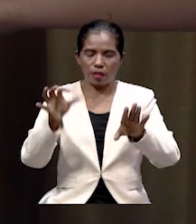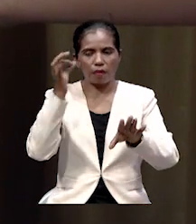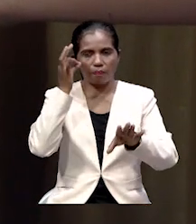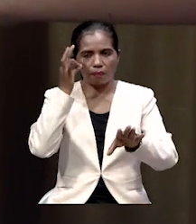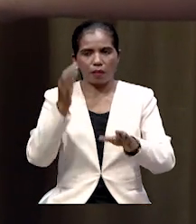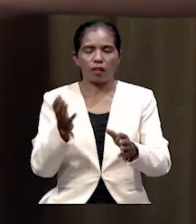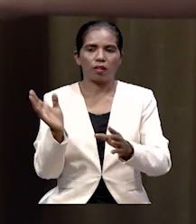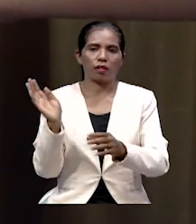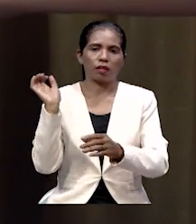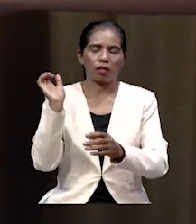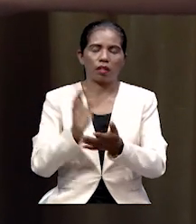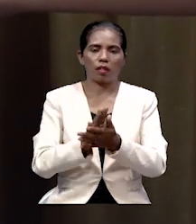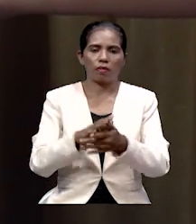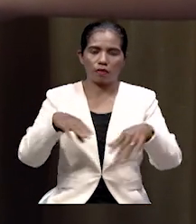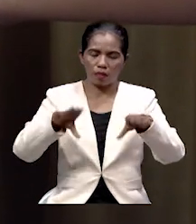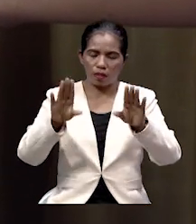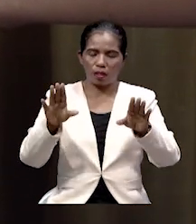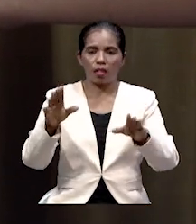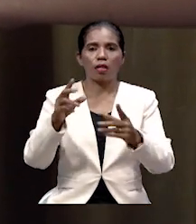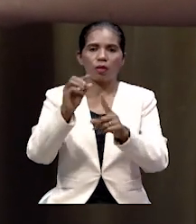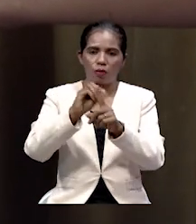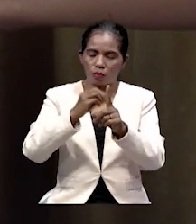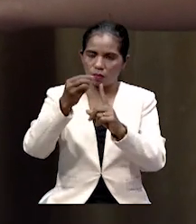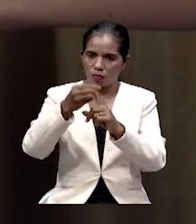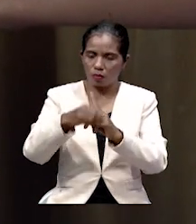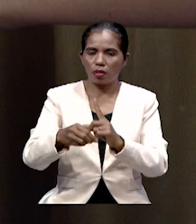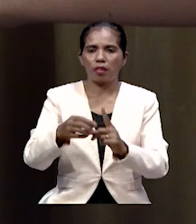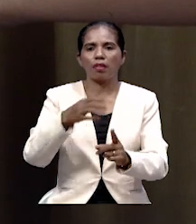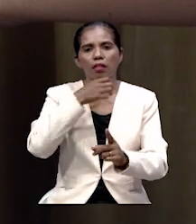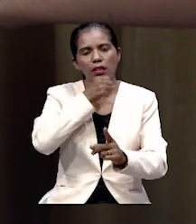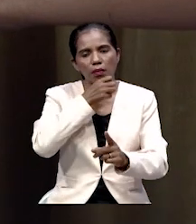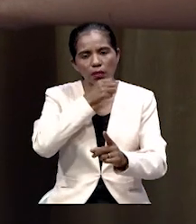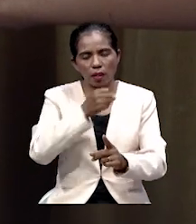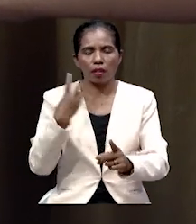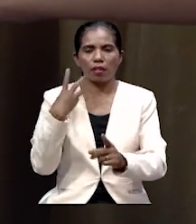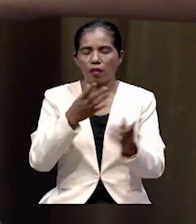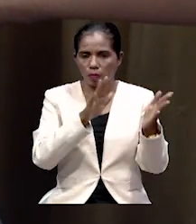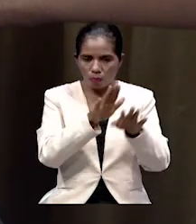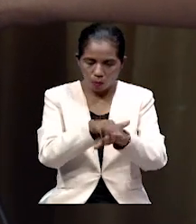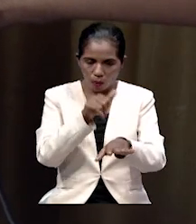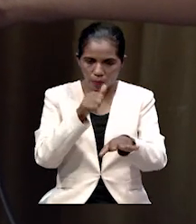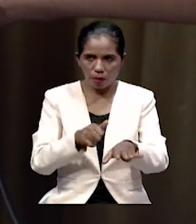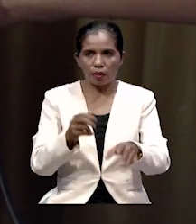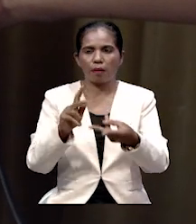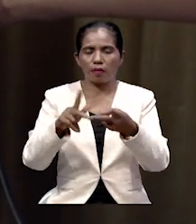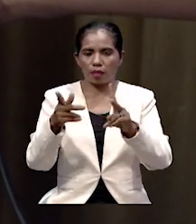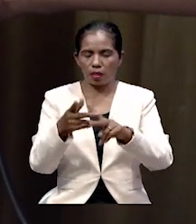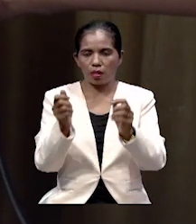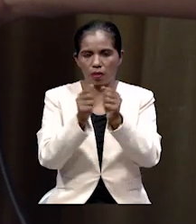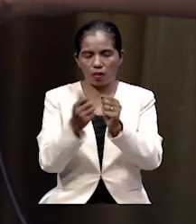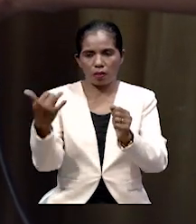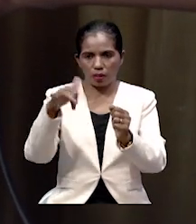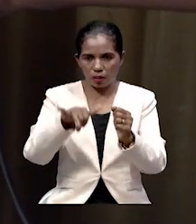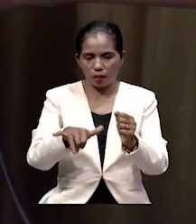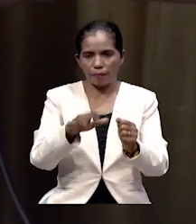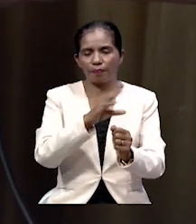hela sabraka, hulang hela hudi, hulang hela forai, iha ilior, ita komida mai dehen, ita halo parseri ho sira. Halo